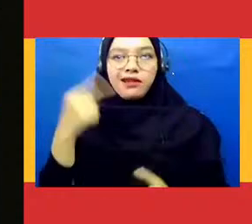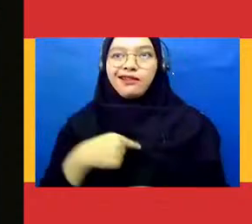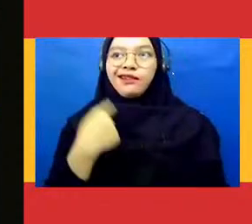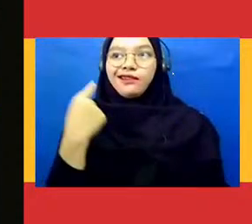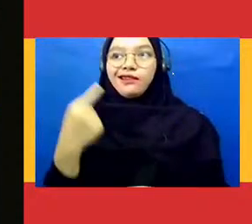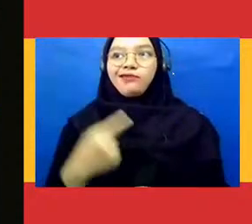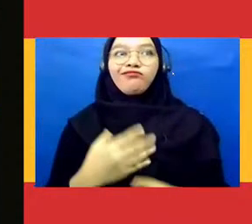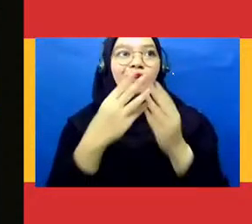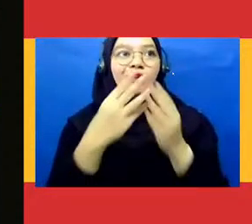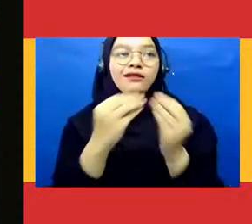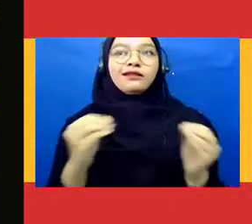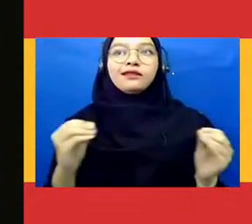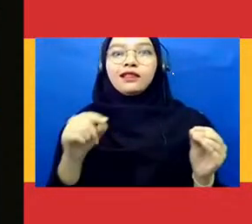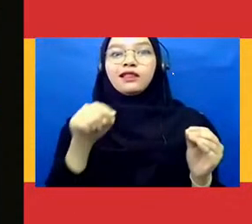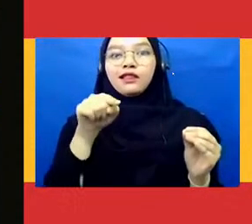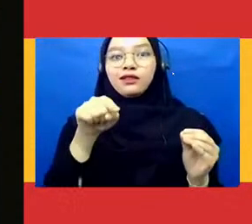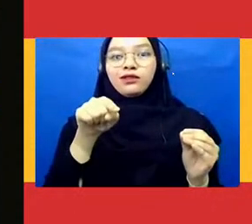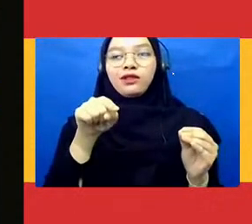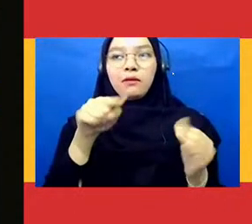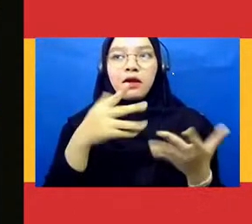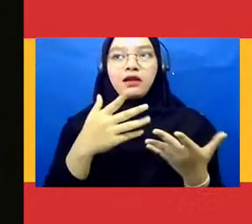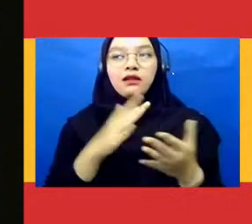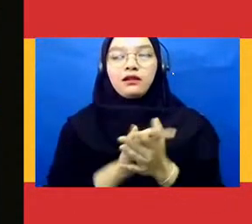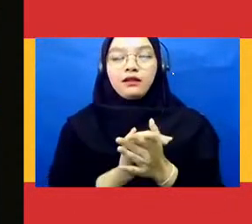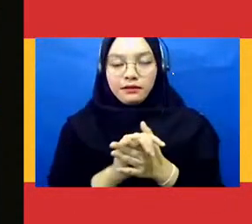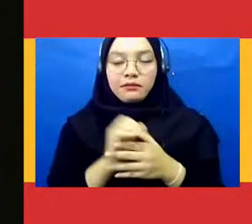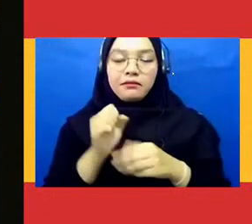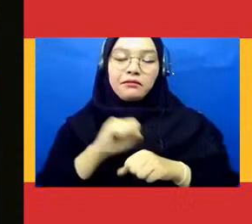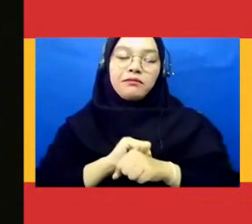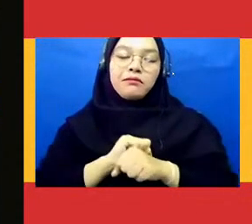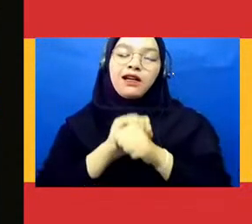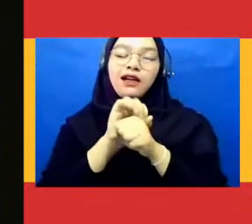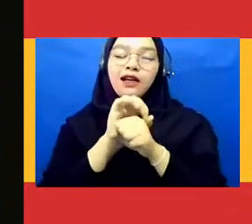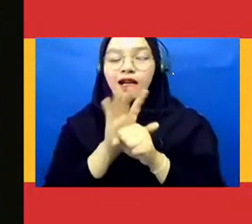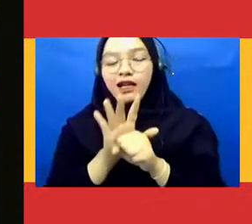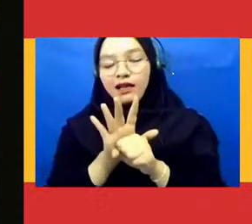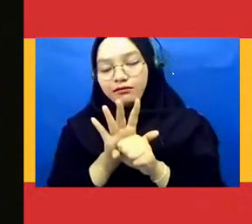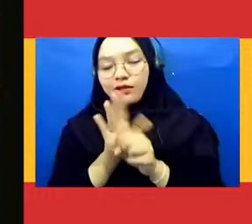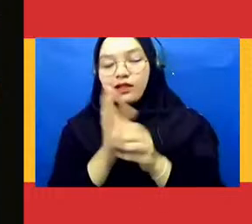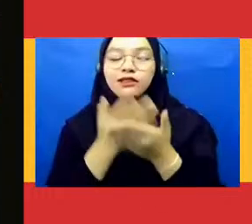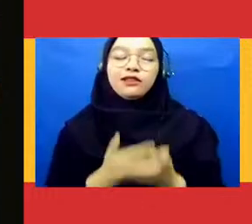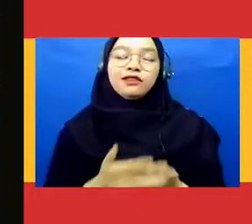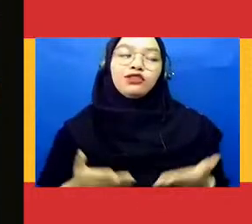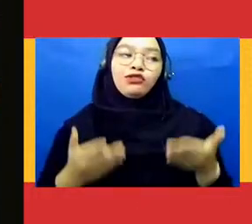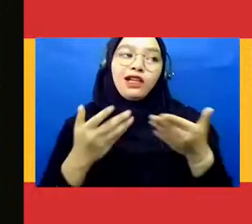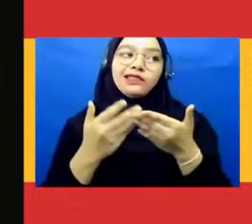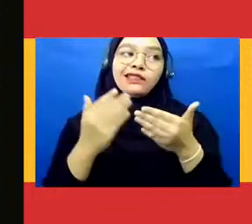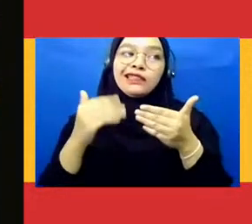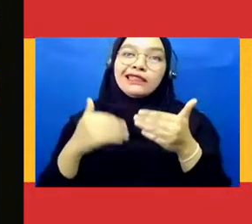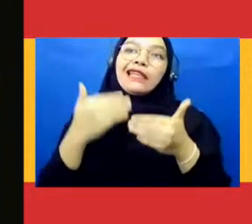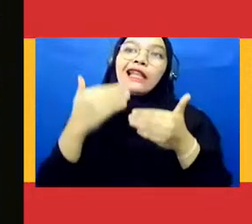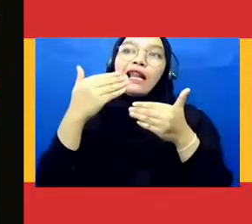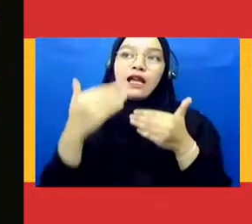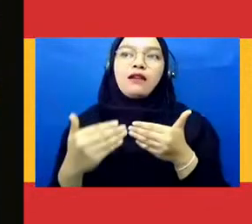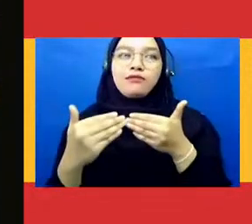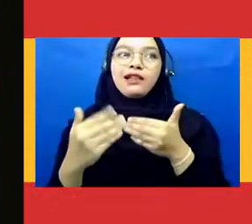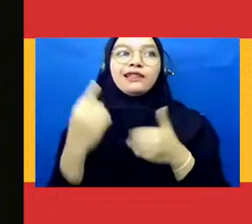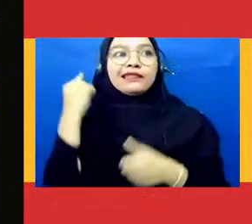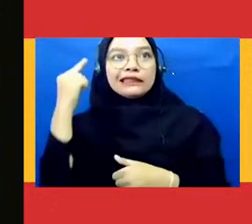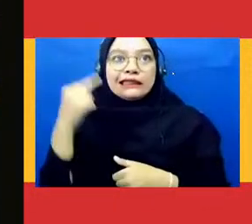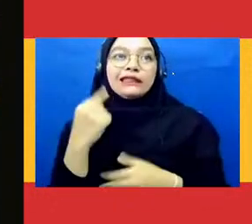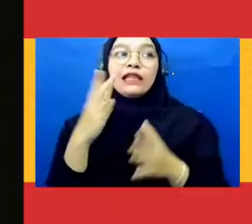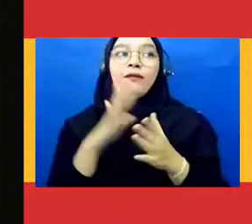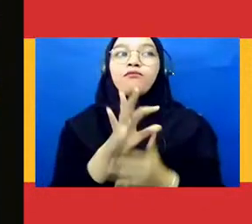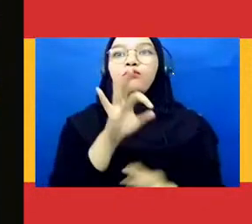kondisi setelah pandemi. Setiap daerah, setiap kota pasti dihadapkan dengan